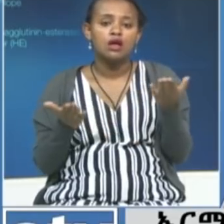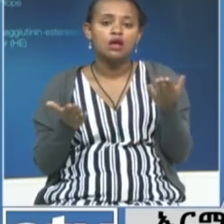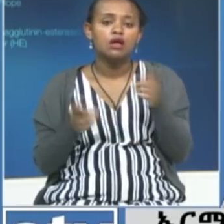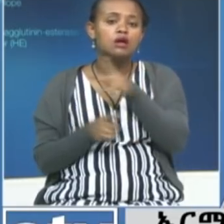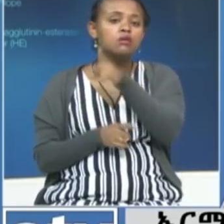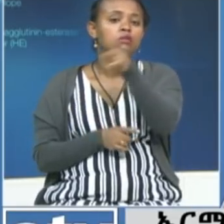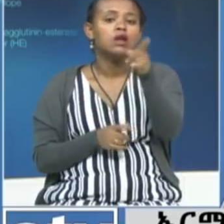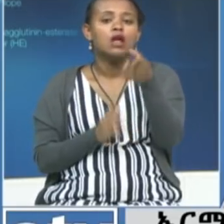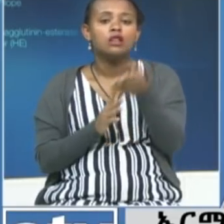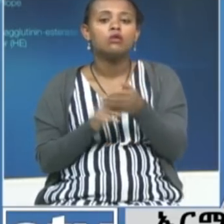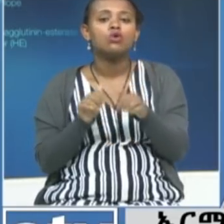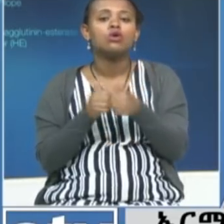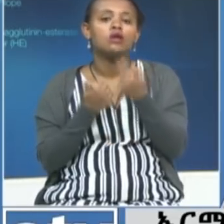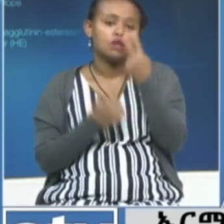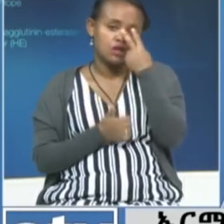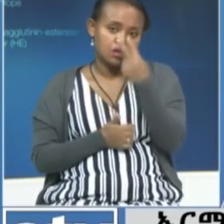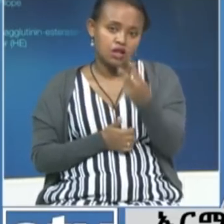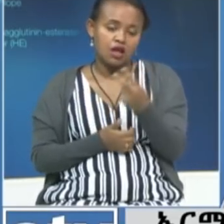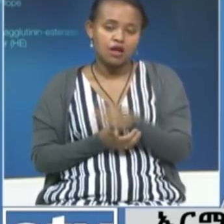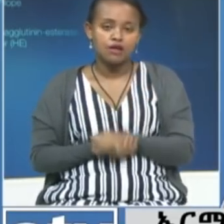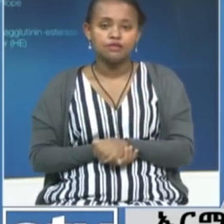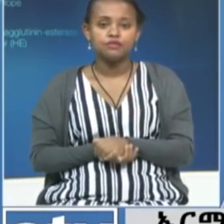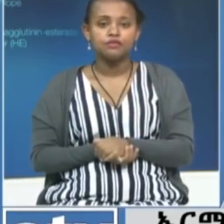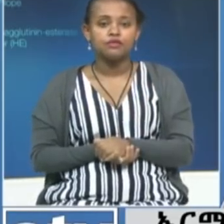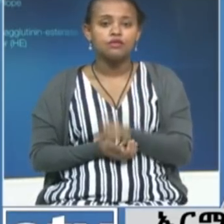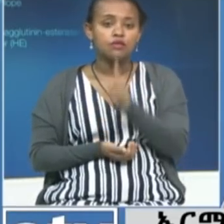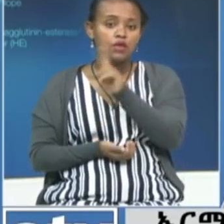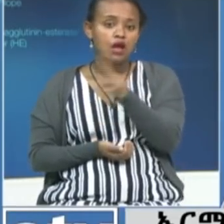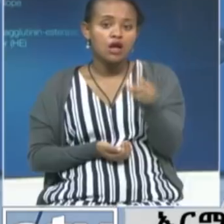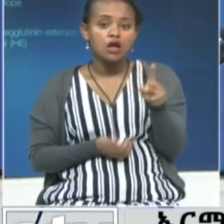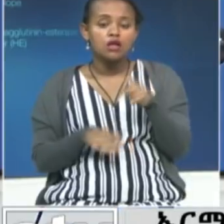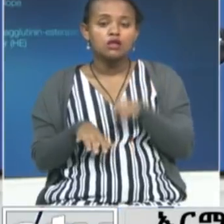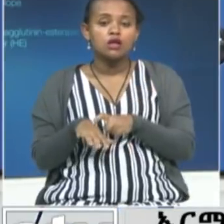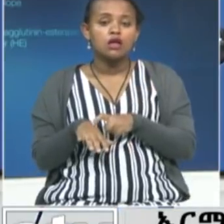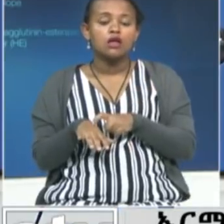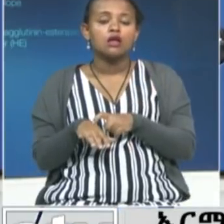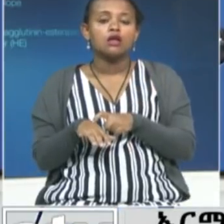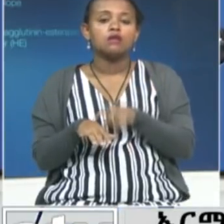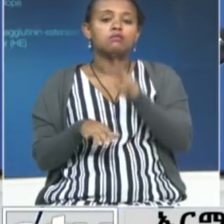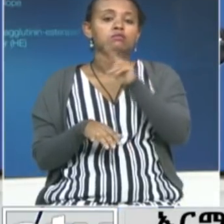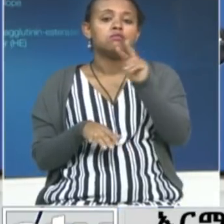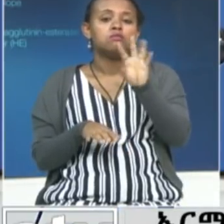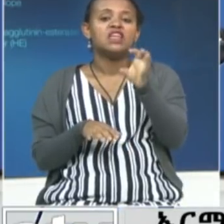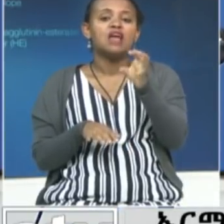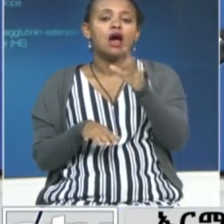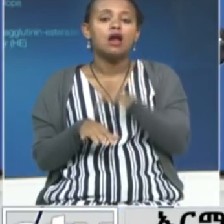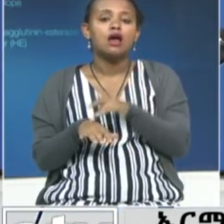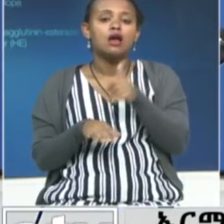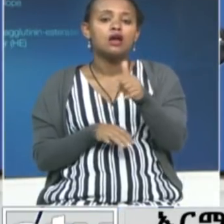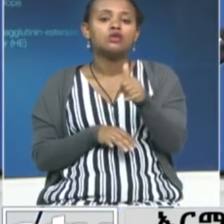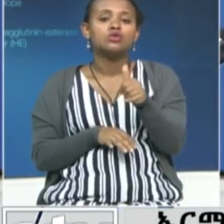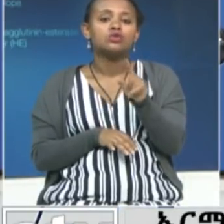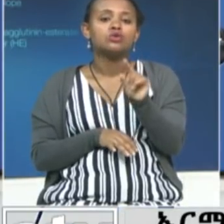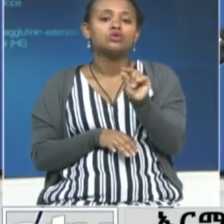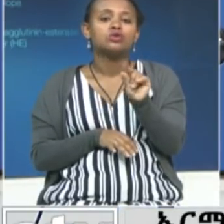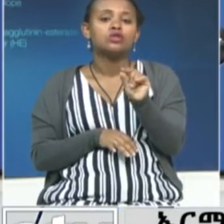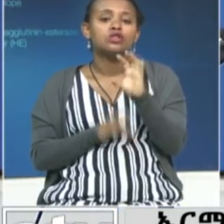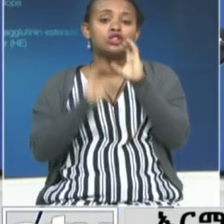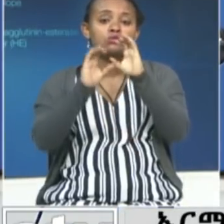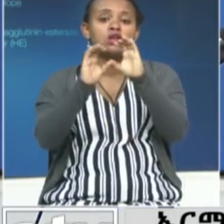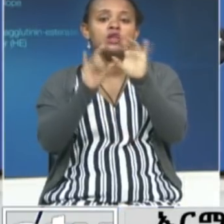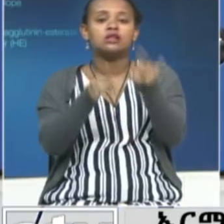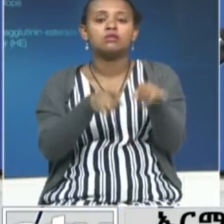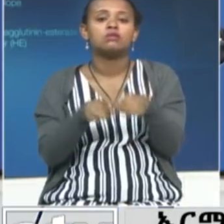በኩል እንዴት ይታያል ነው። ኢቨን አንዳንድ ጊዜ ሚዲያ ላይ ራሱ ትንሽ አሁን የምናስተምርበት